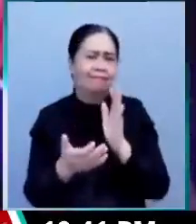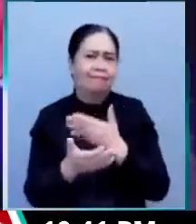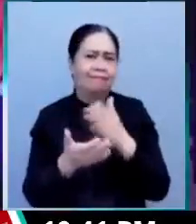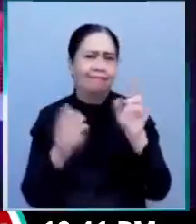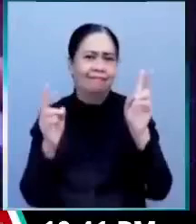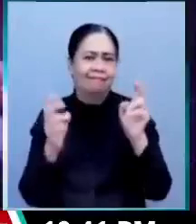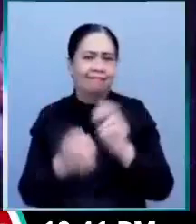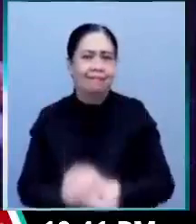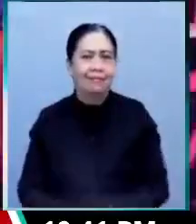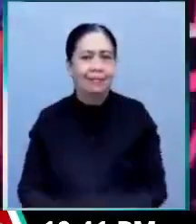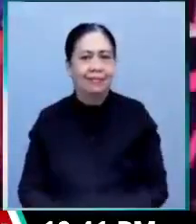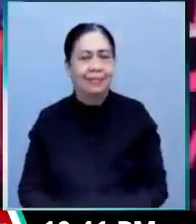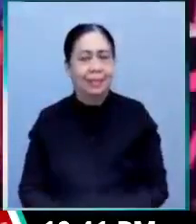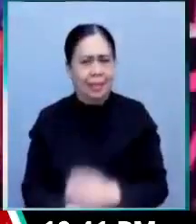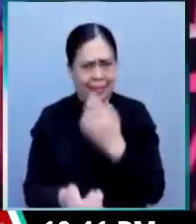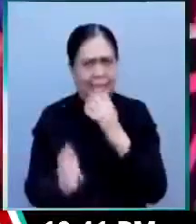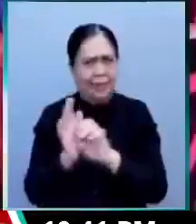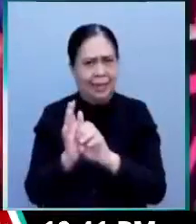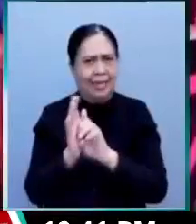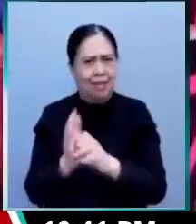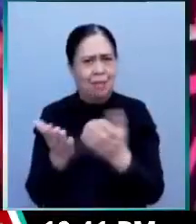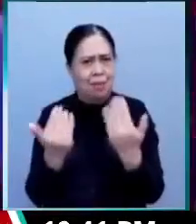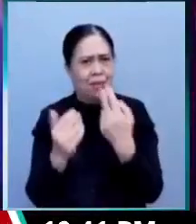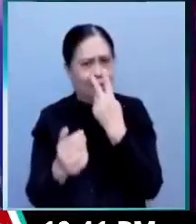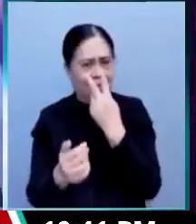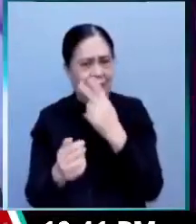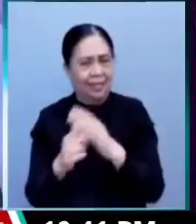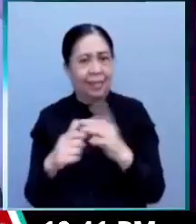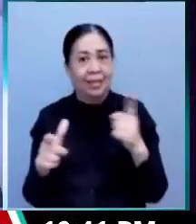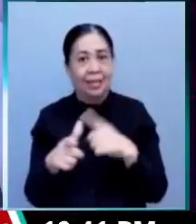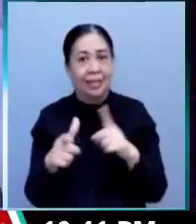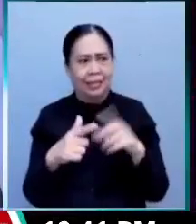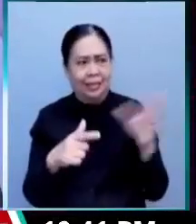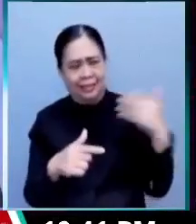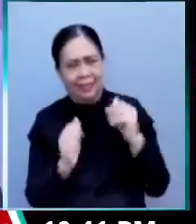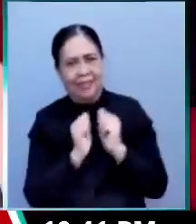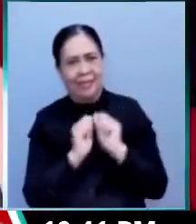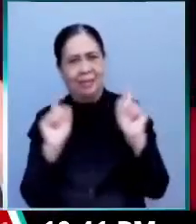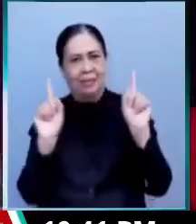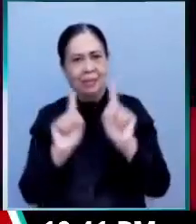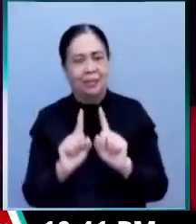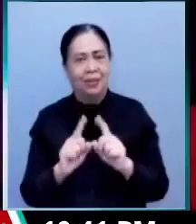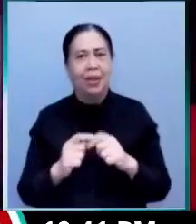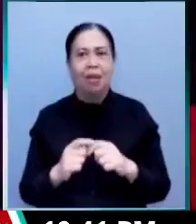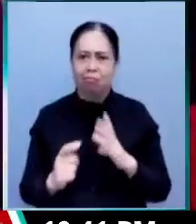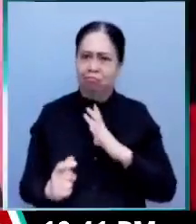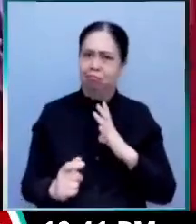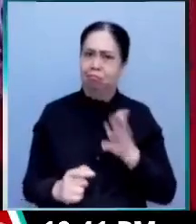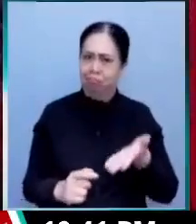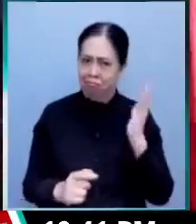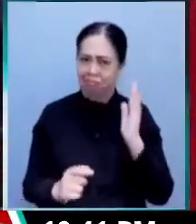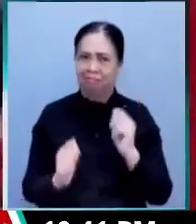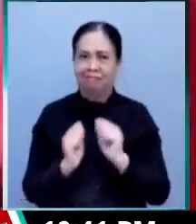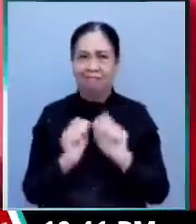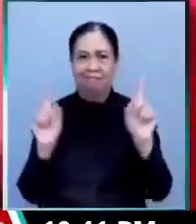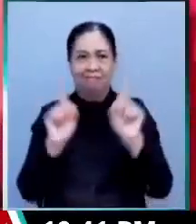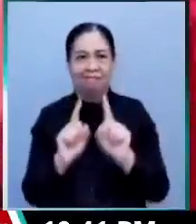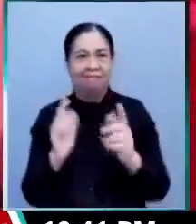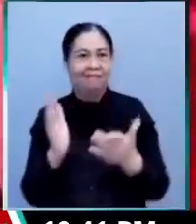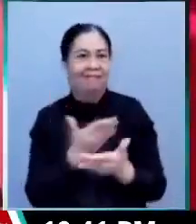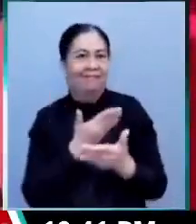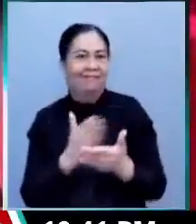Humingi pa ng sample ang audience, pero bigla niyang isinama si Stel na hindi rin naman nagpakabog sa performance.